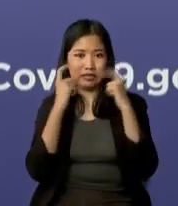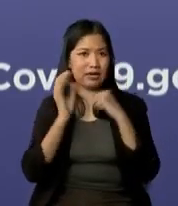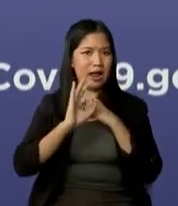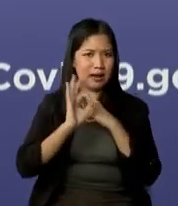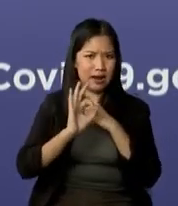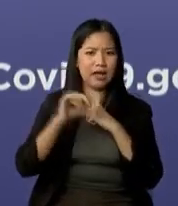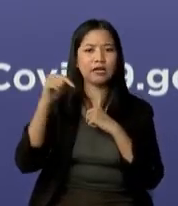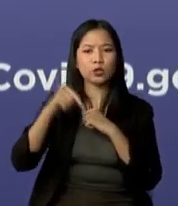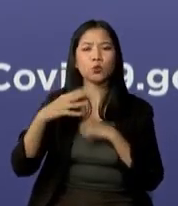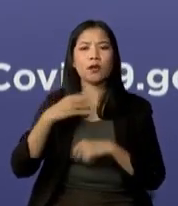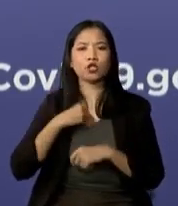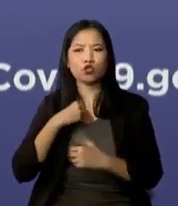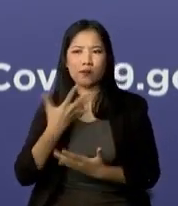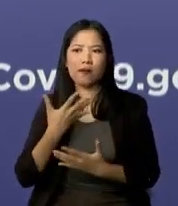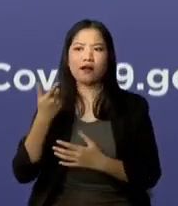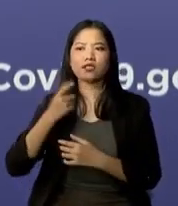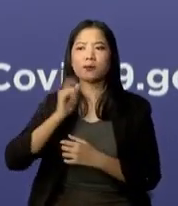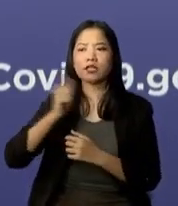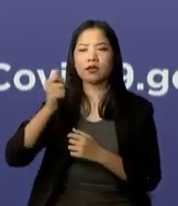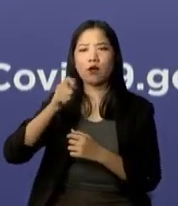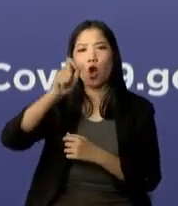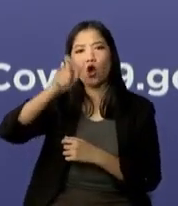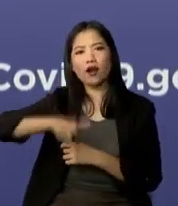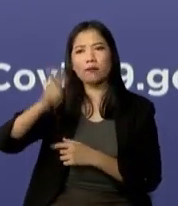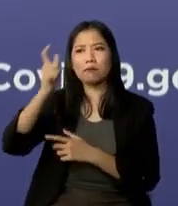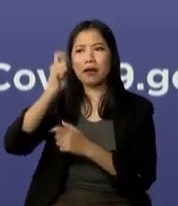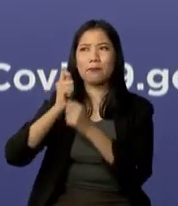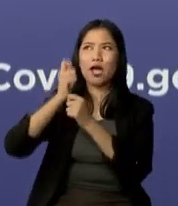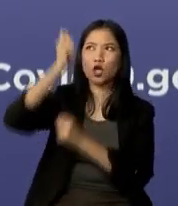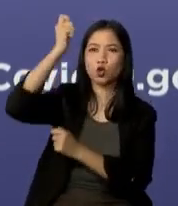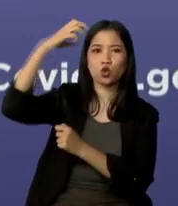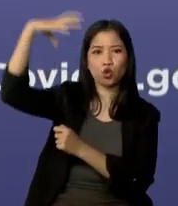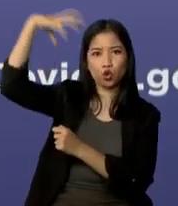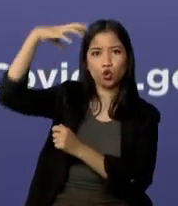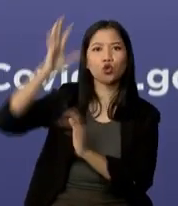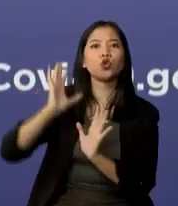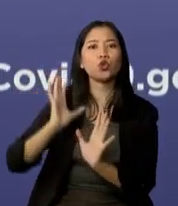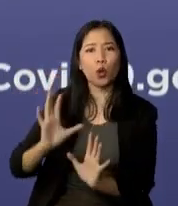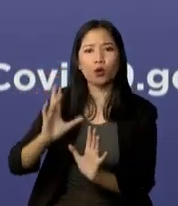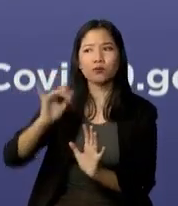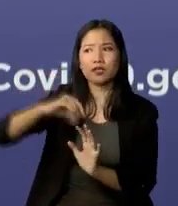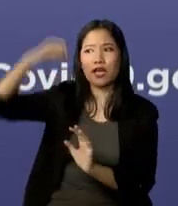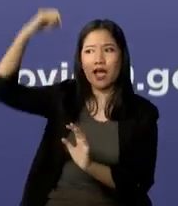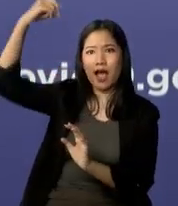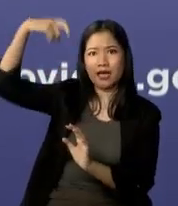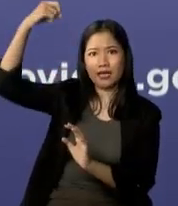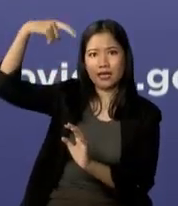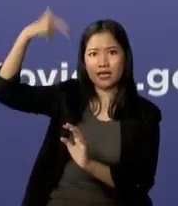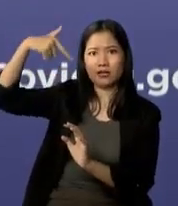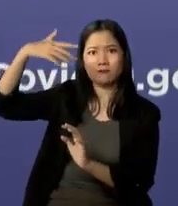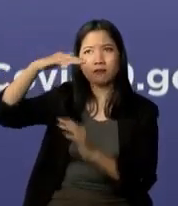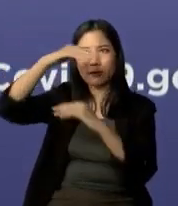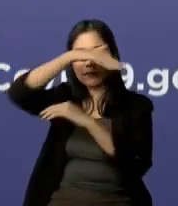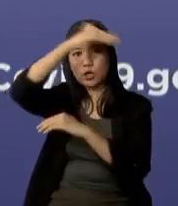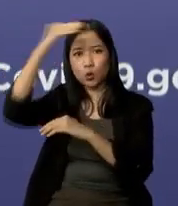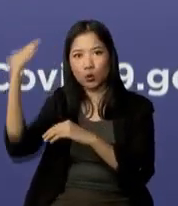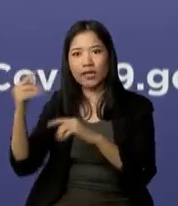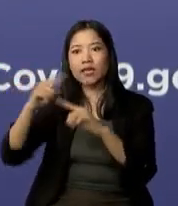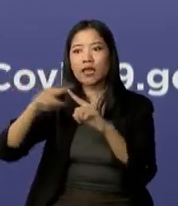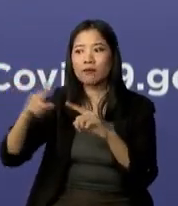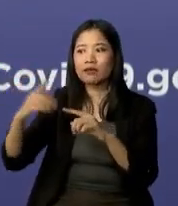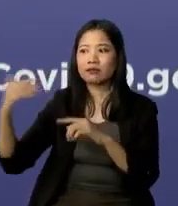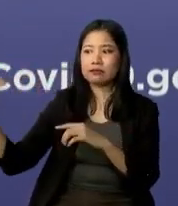yang hanya menggunakan payung yang bisa melindungi dari tetesan air yang dari atas tetapi tidak melindungi